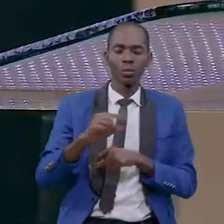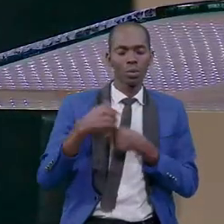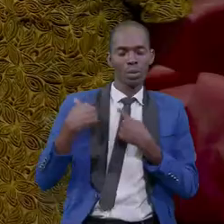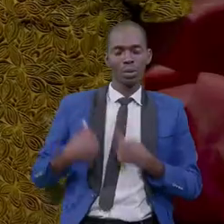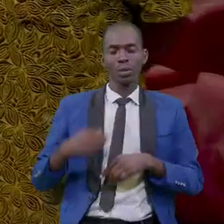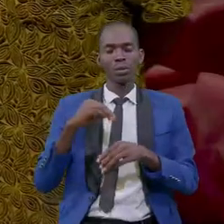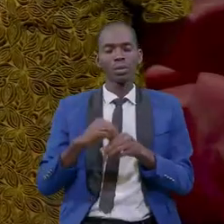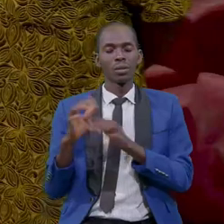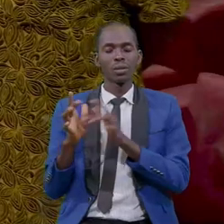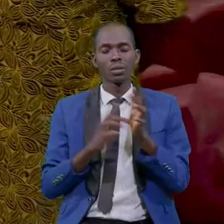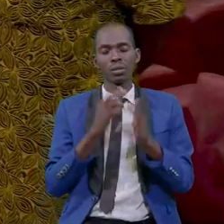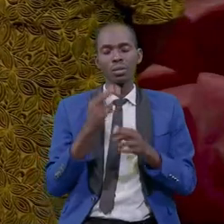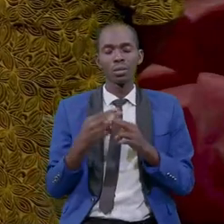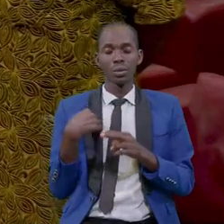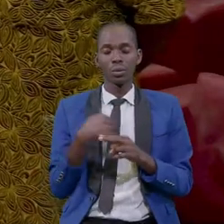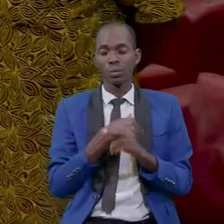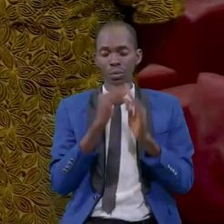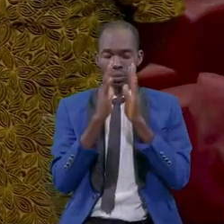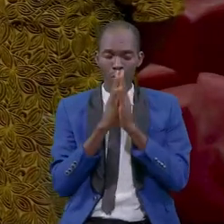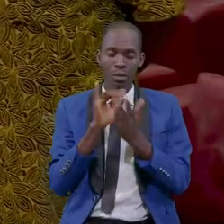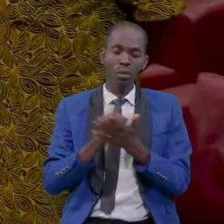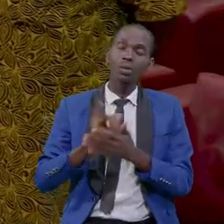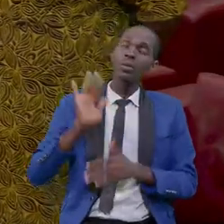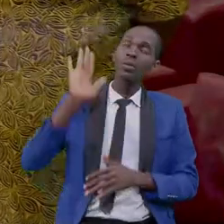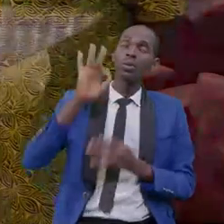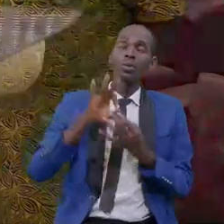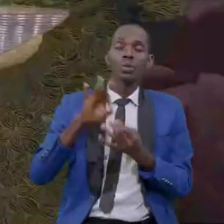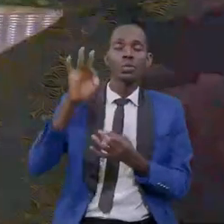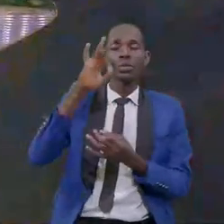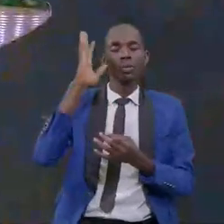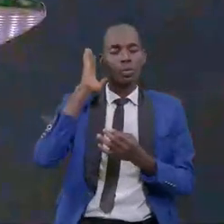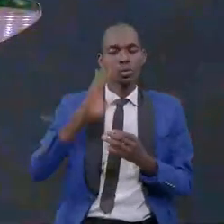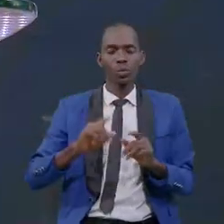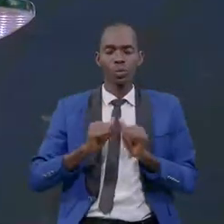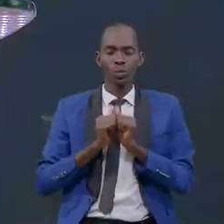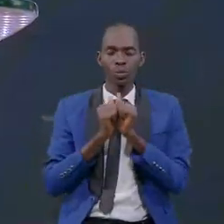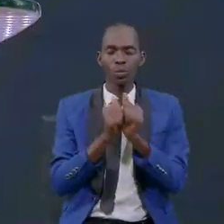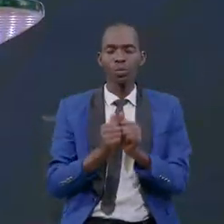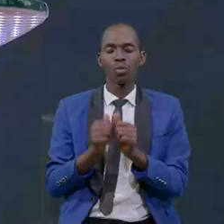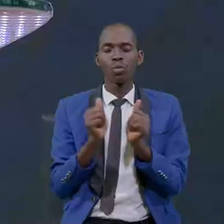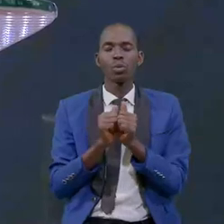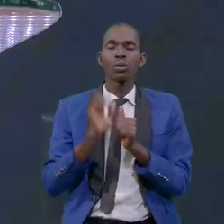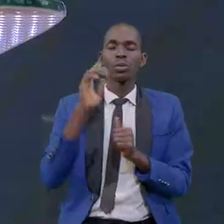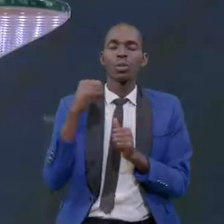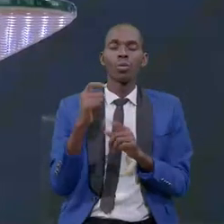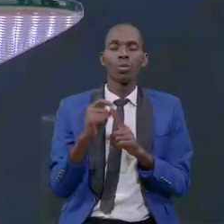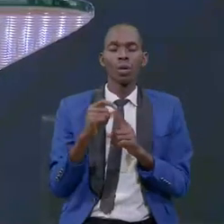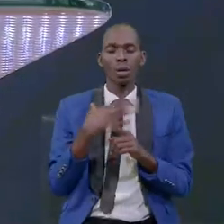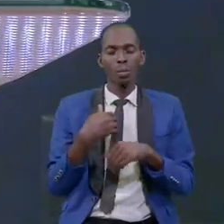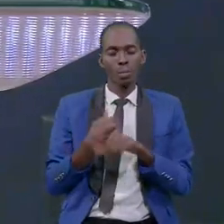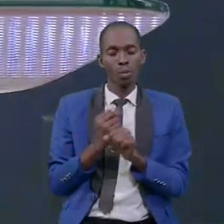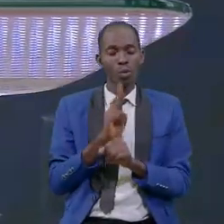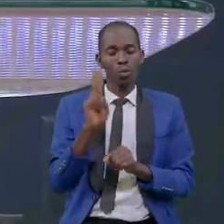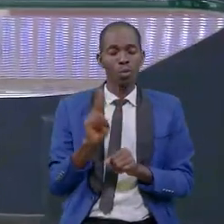dans tout cœur, au nom de Jésus. Je prie que ton esprit aille avec la parole et fasse usage